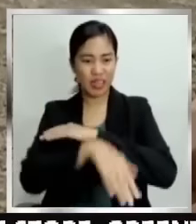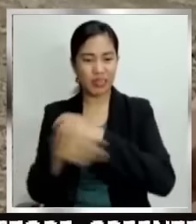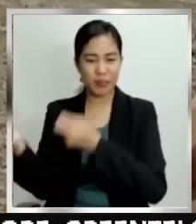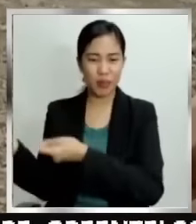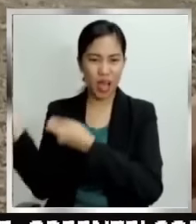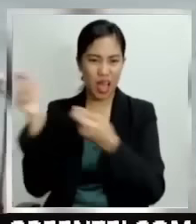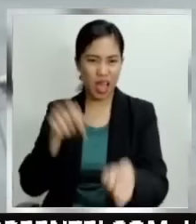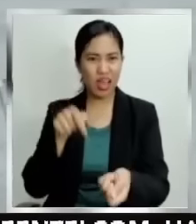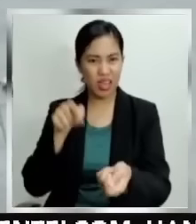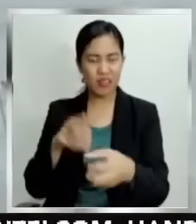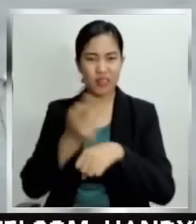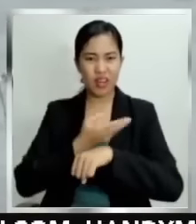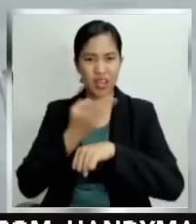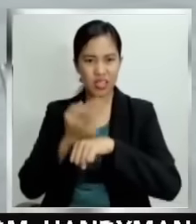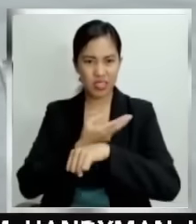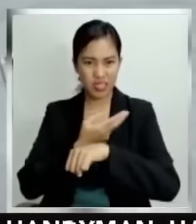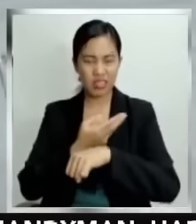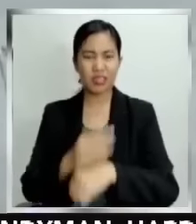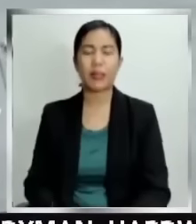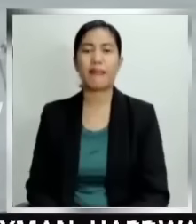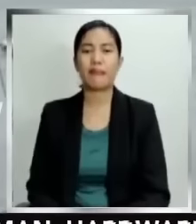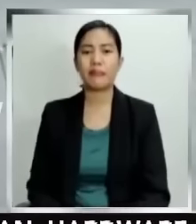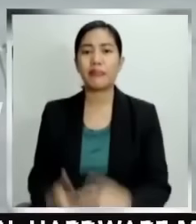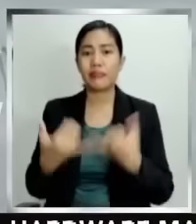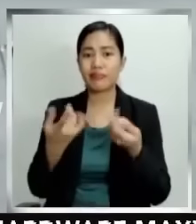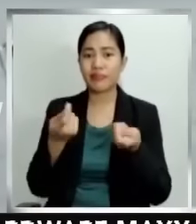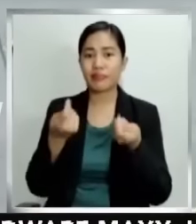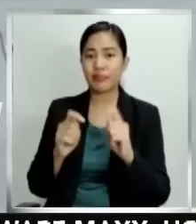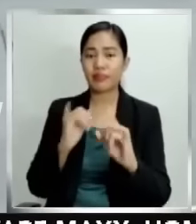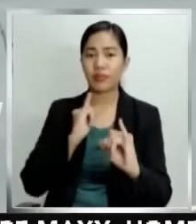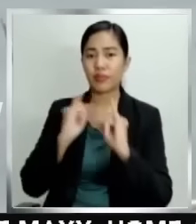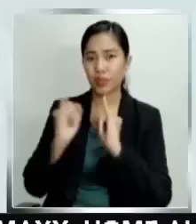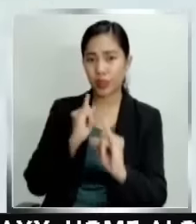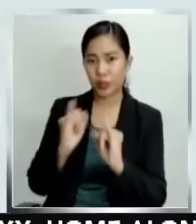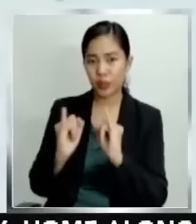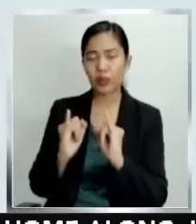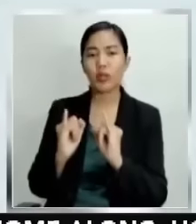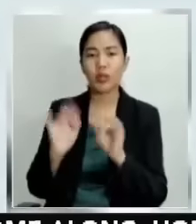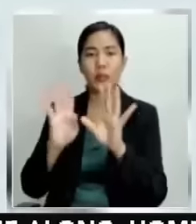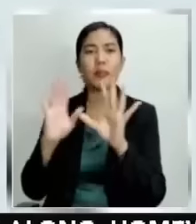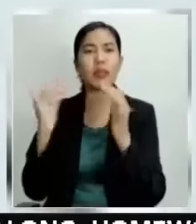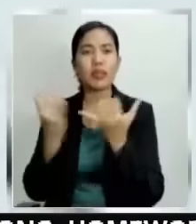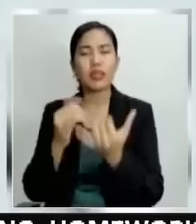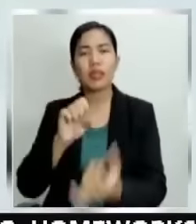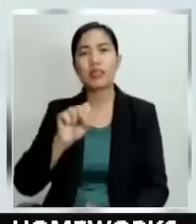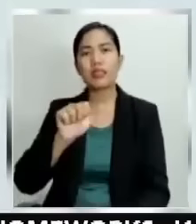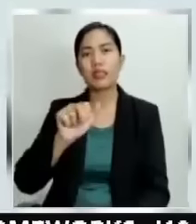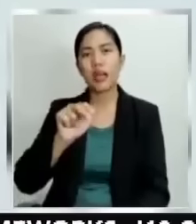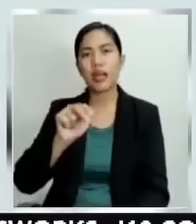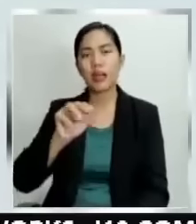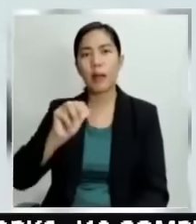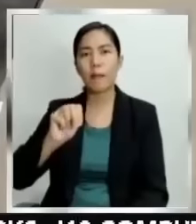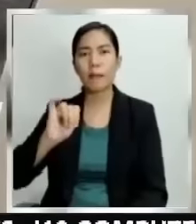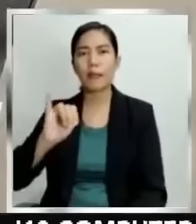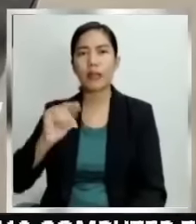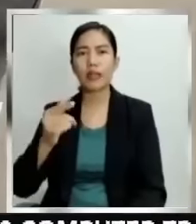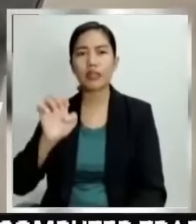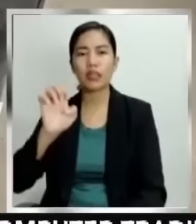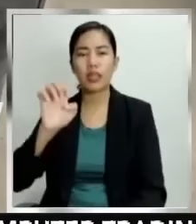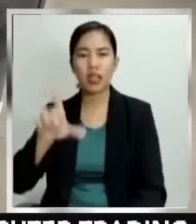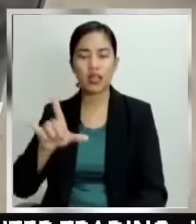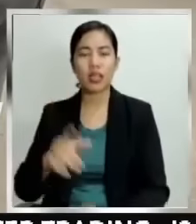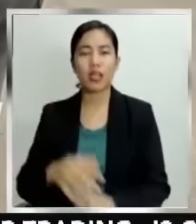Nag-aakot niya mga barko. Sinusubukan pa naming kunan ng pahayag ang San Miguel Corporation. Sa gitna nito, mga namamalakaya sa Bulacan ang